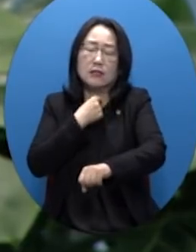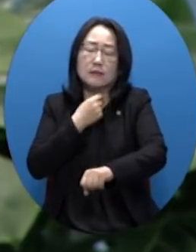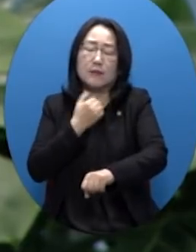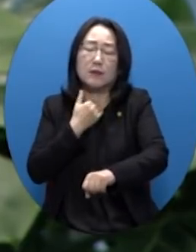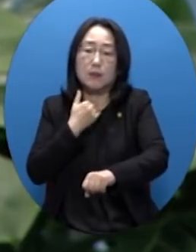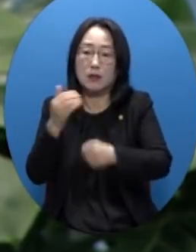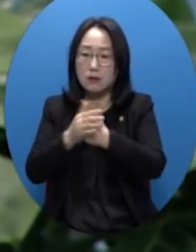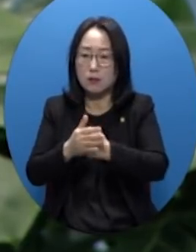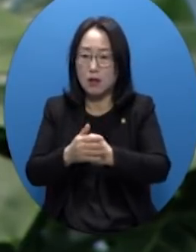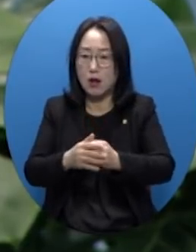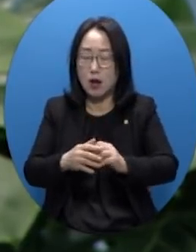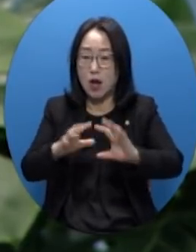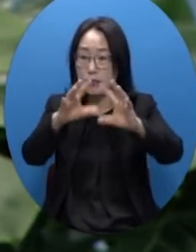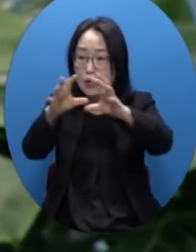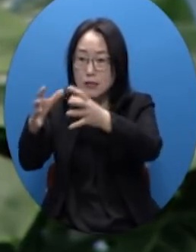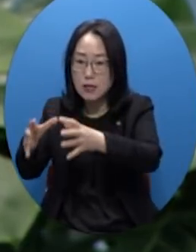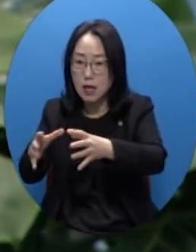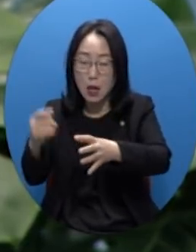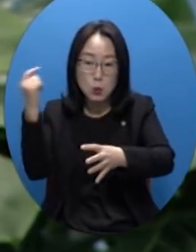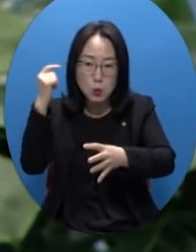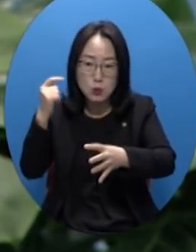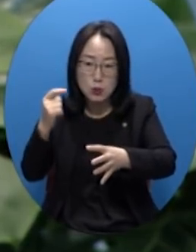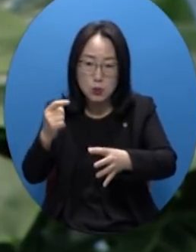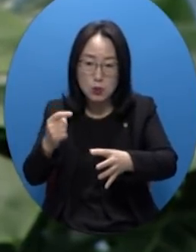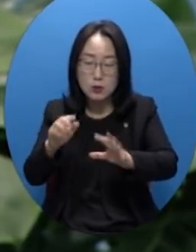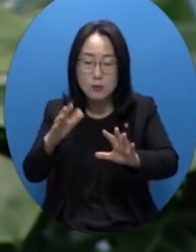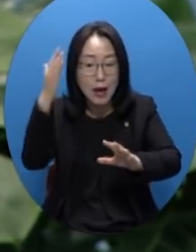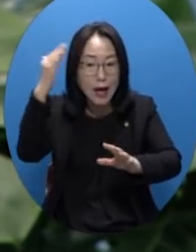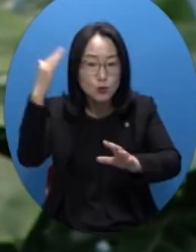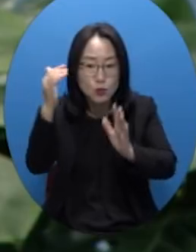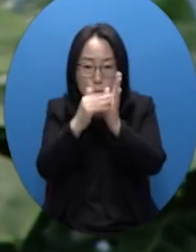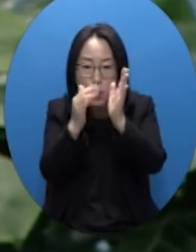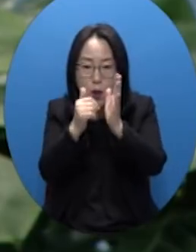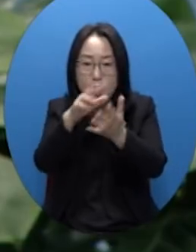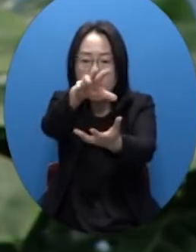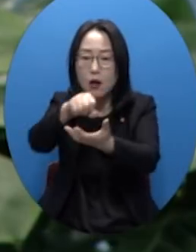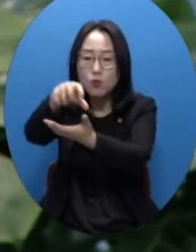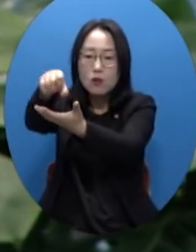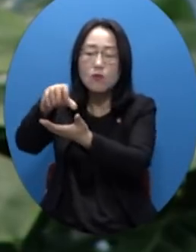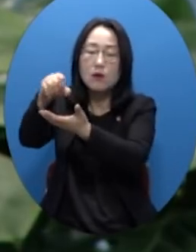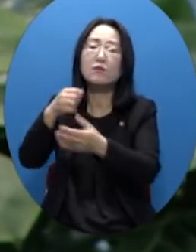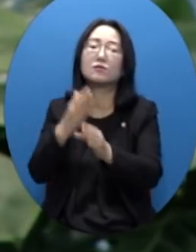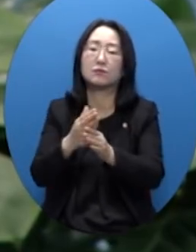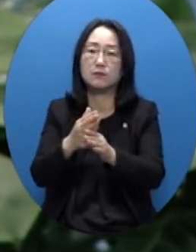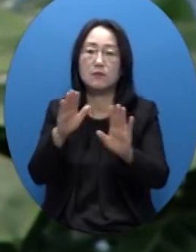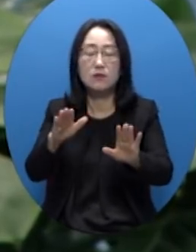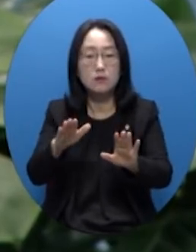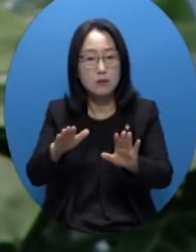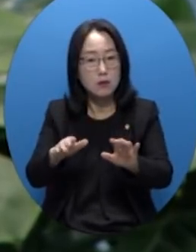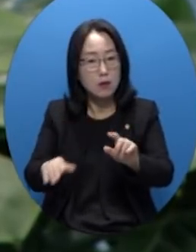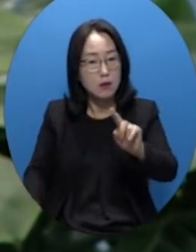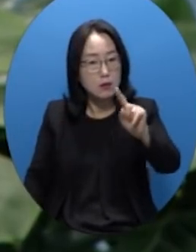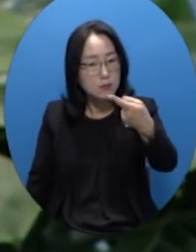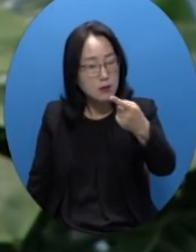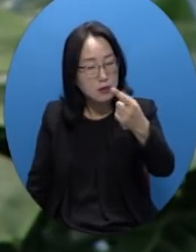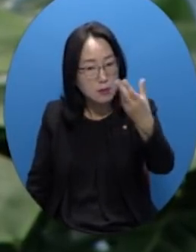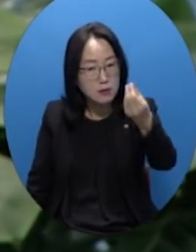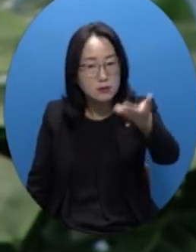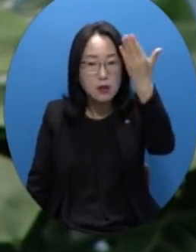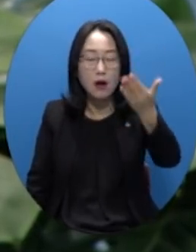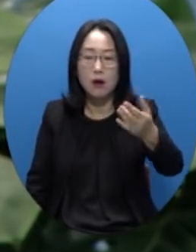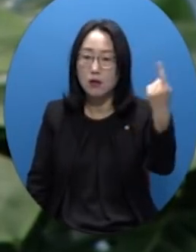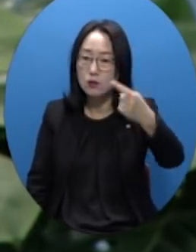밀려옵니다 처음엔 우선 나옴 아마도 몇 번 만 명 어떤 때는